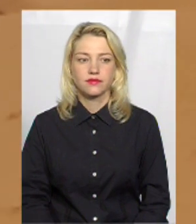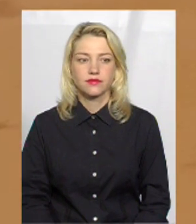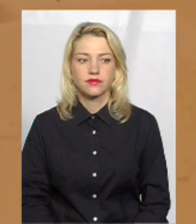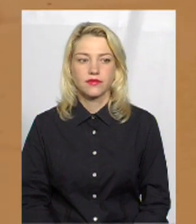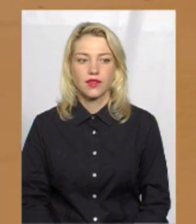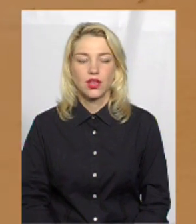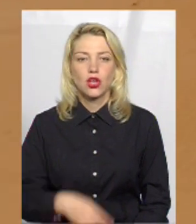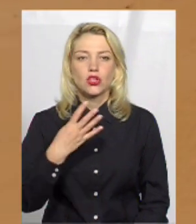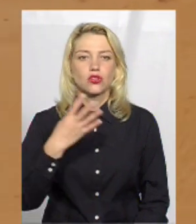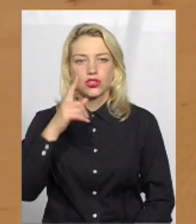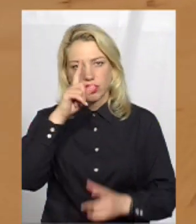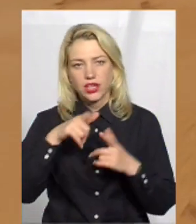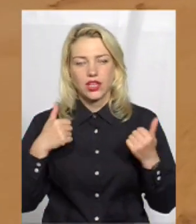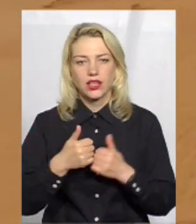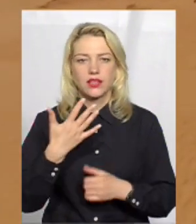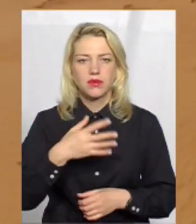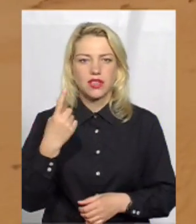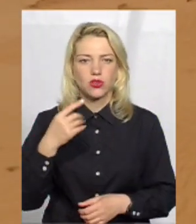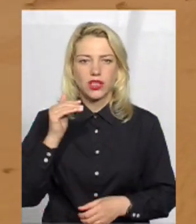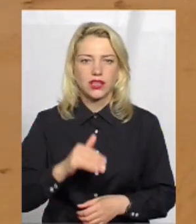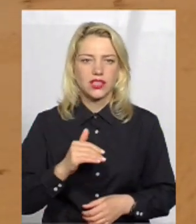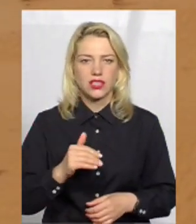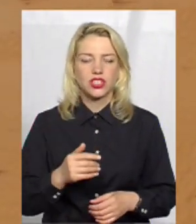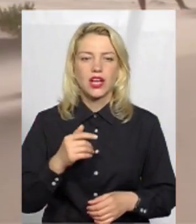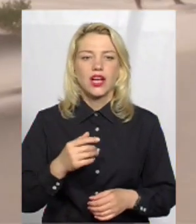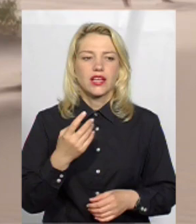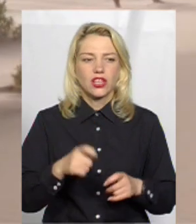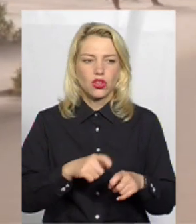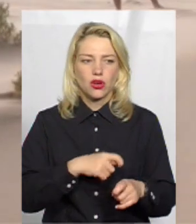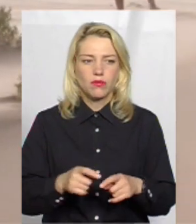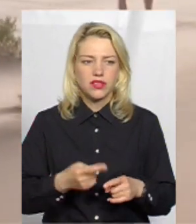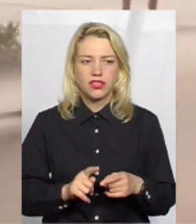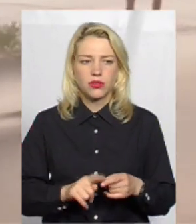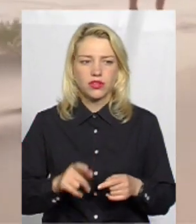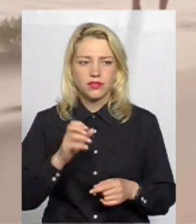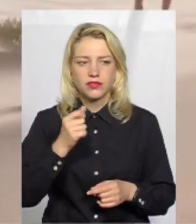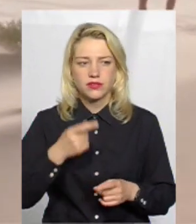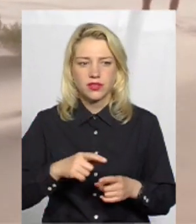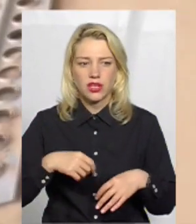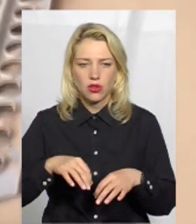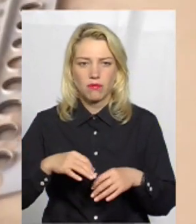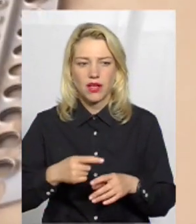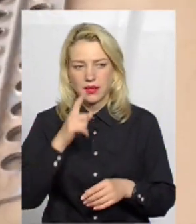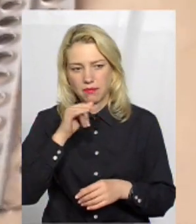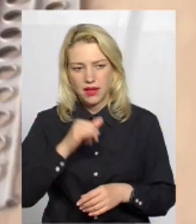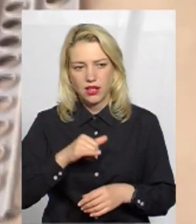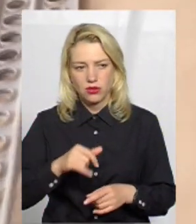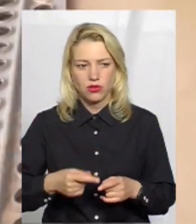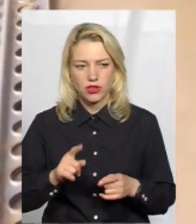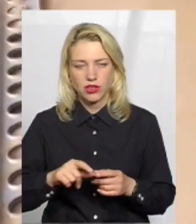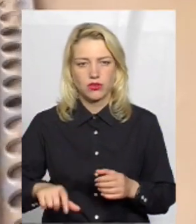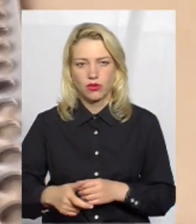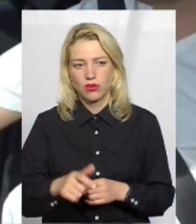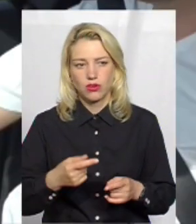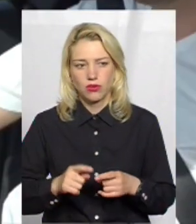44 країни, 51 тисяча 300 кілометрів, 6 тисяч 820 літрів пального та 7 з половиною місяців у дорозі.